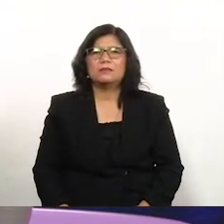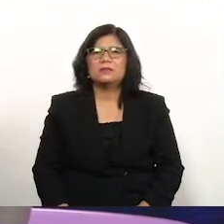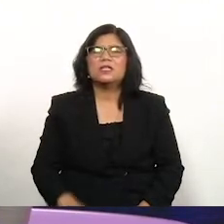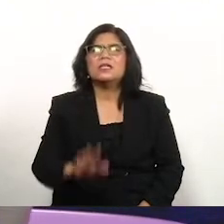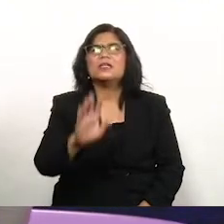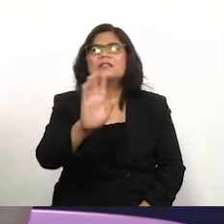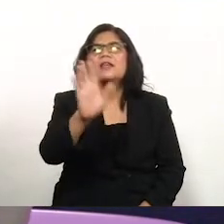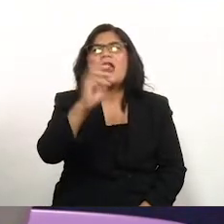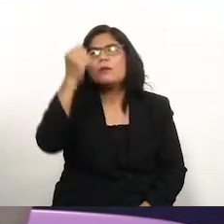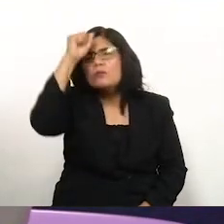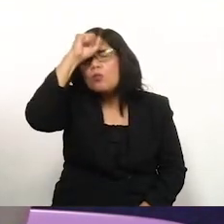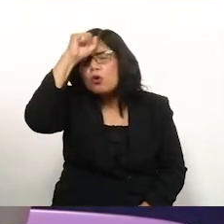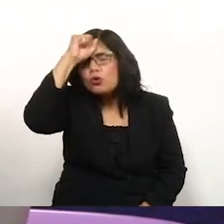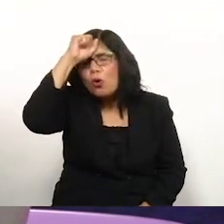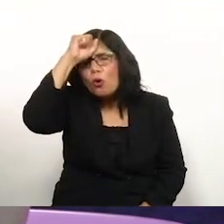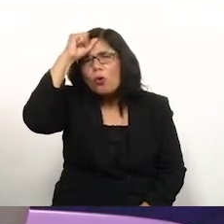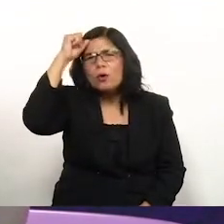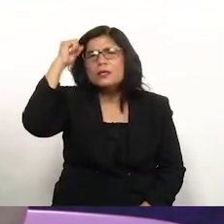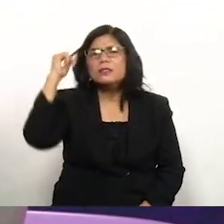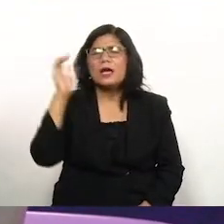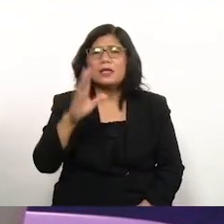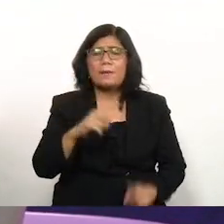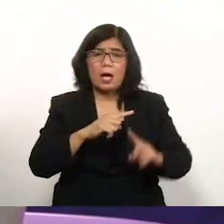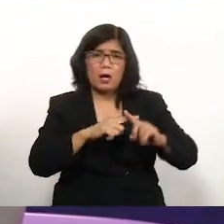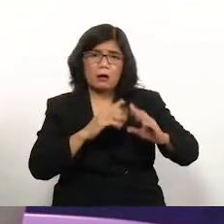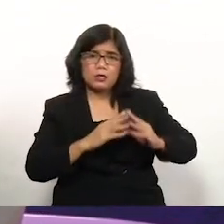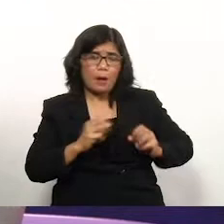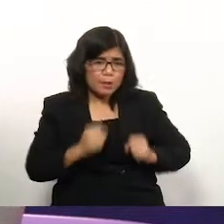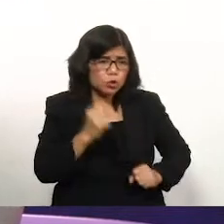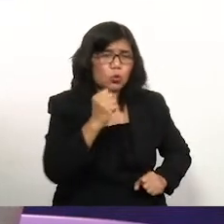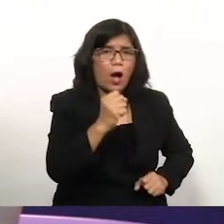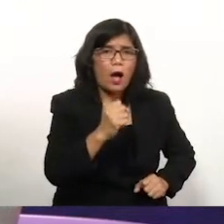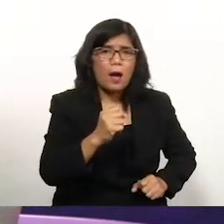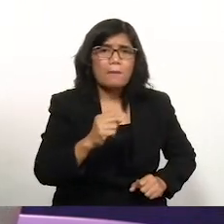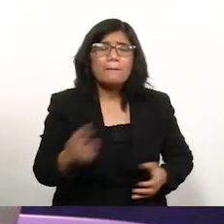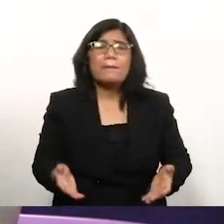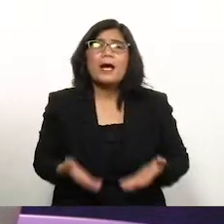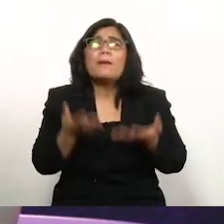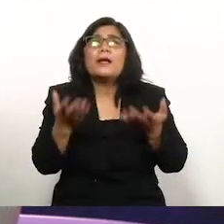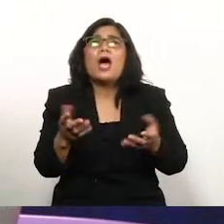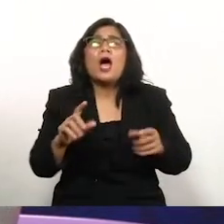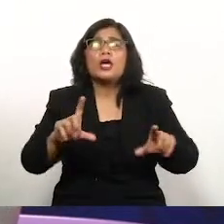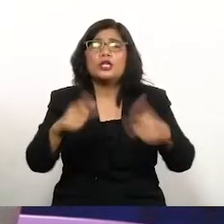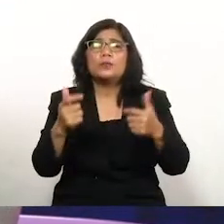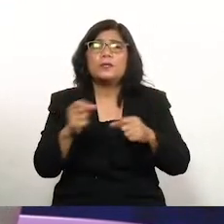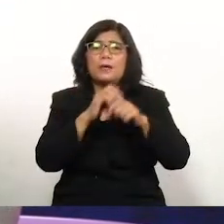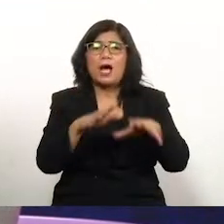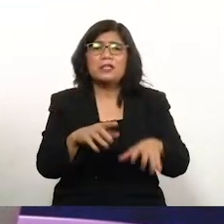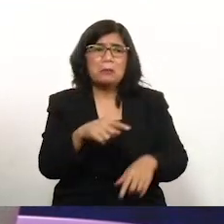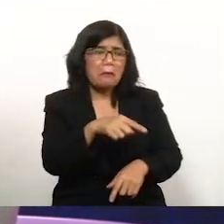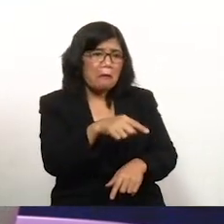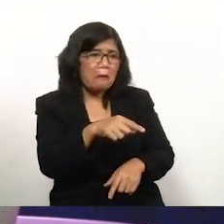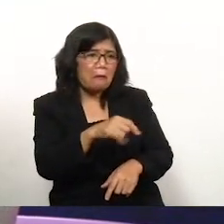Hai jangan sampai Kalau Gereja sedang berjuang gereja sedang mengajar Bagaimana sampai diberkati lalu kemudian diserang oleh itu Akar segala kejahatan